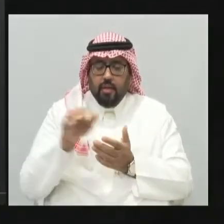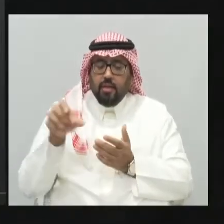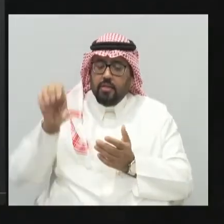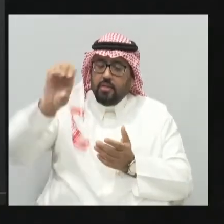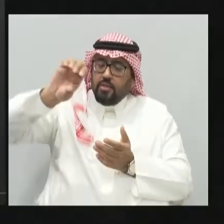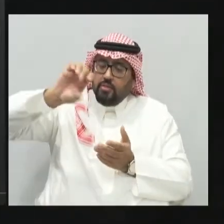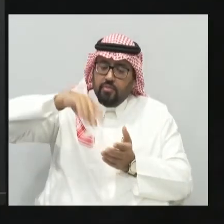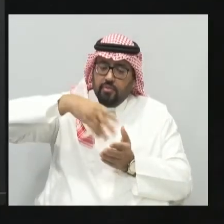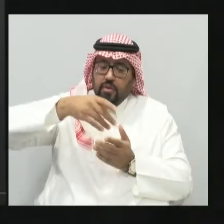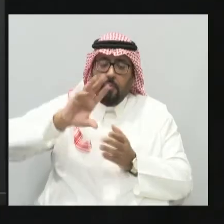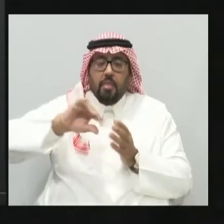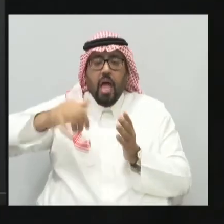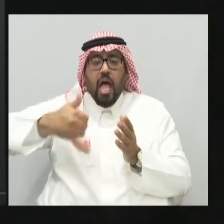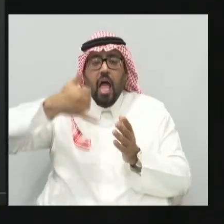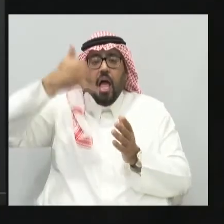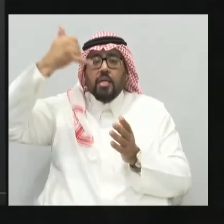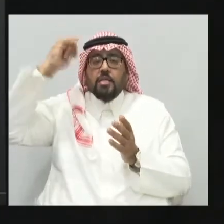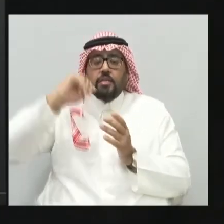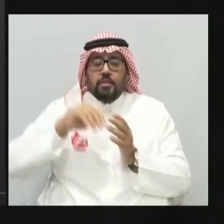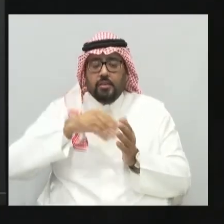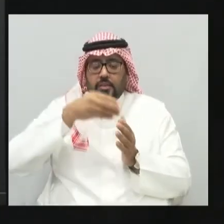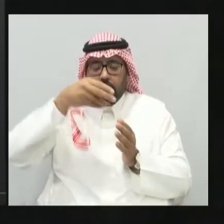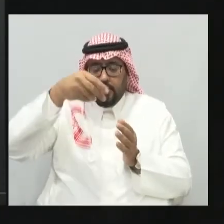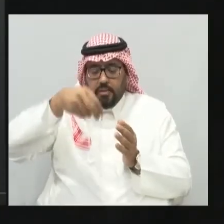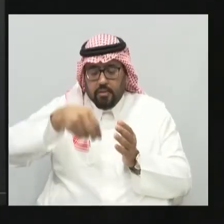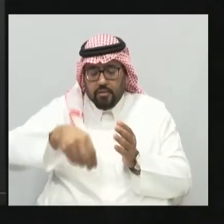مثل عندنا العسل الان يسيل